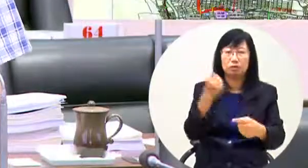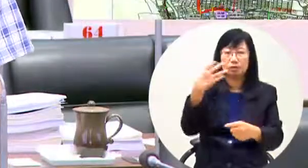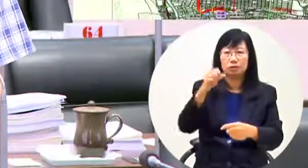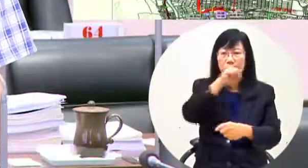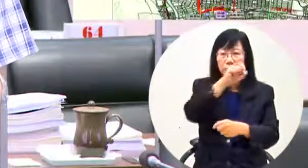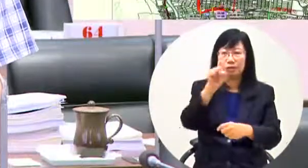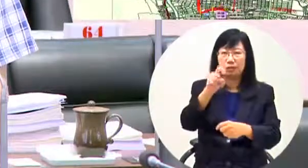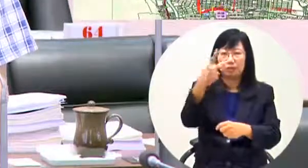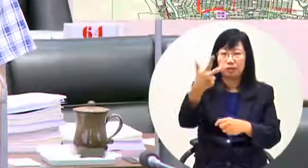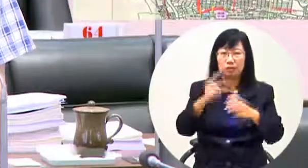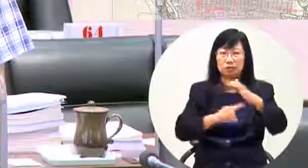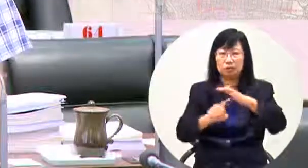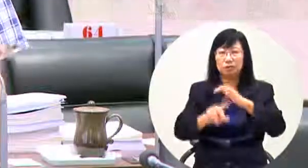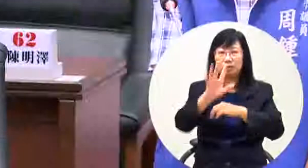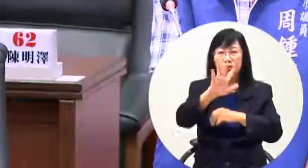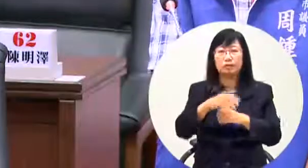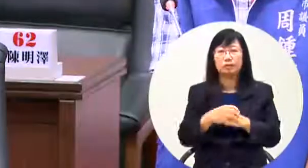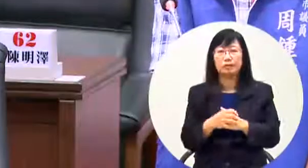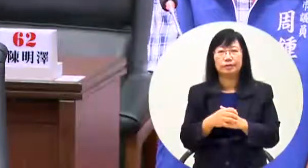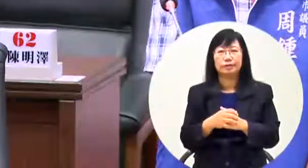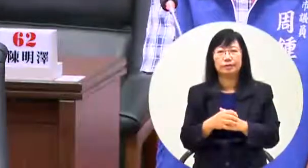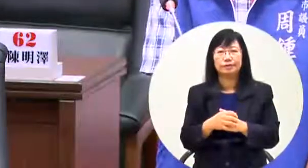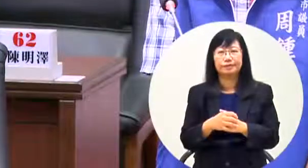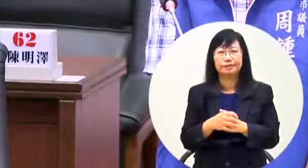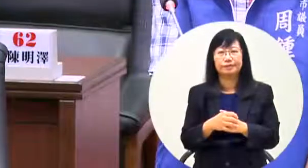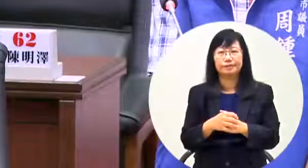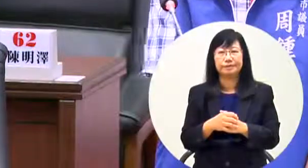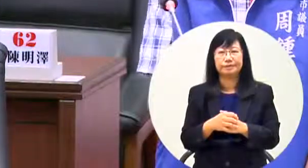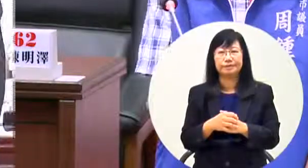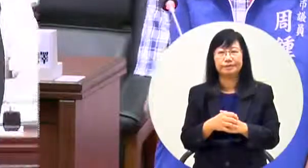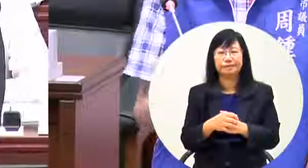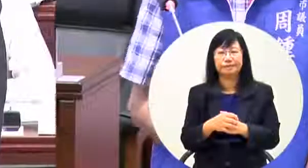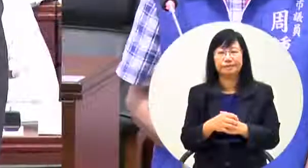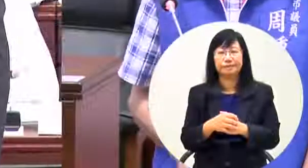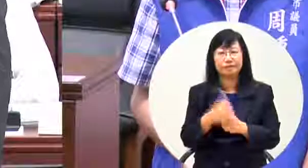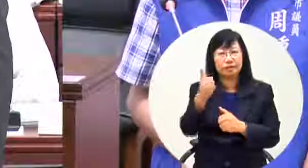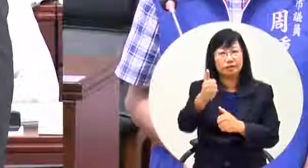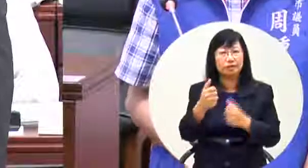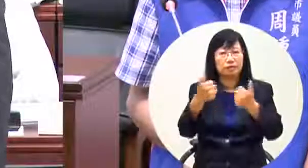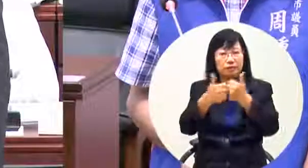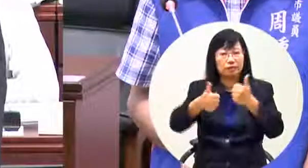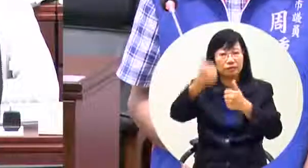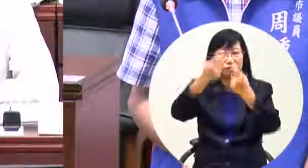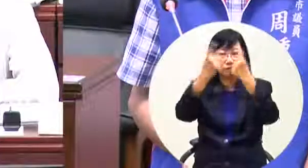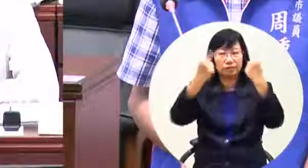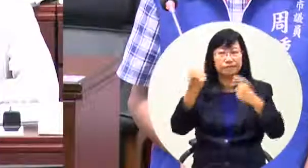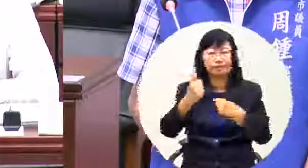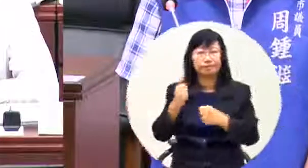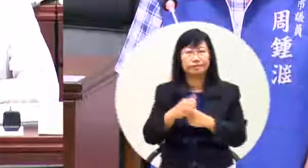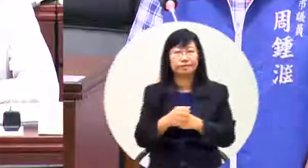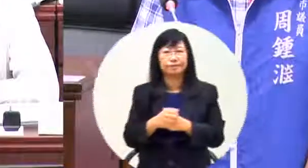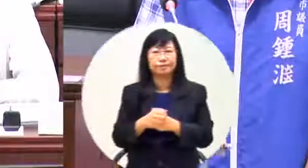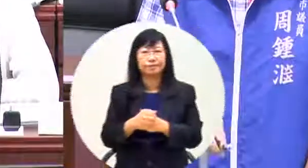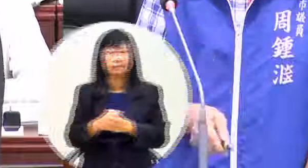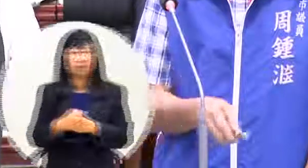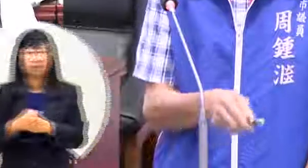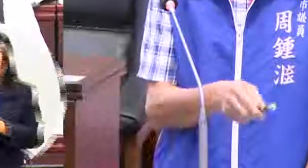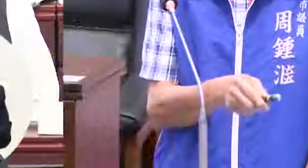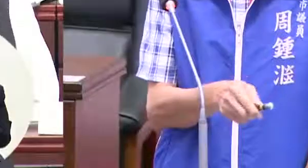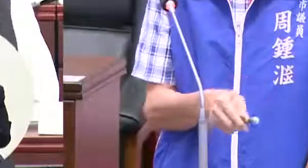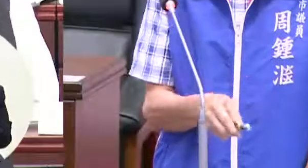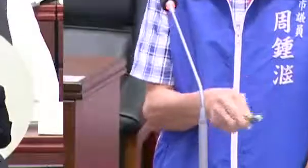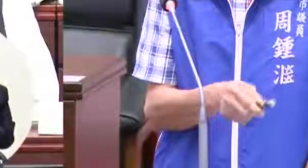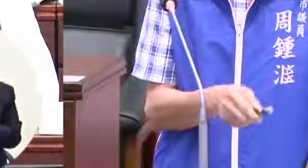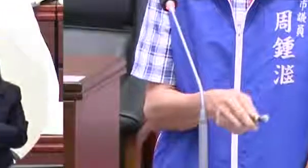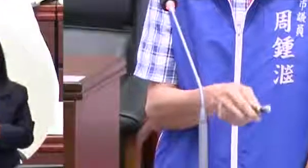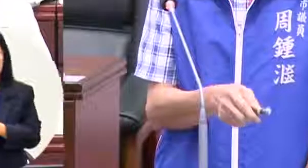答。 哎，谢谢议长，谢谢周议员哈。我想这一个部分 BRT， 同时也是整个都市